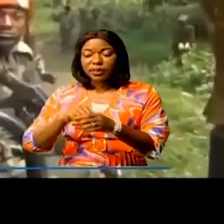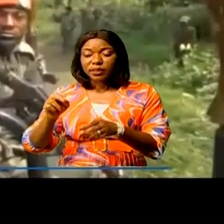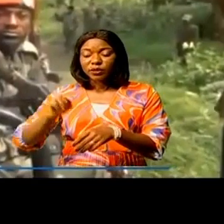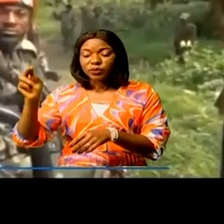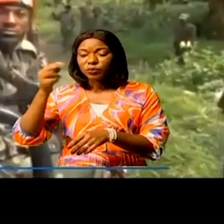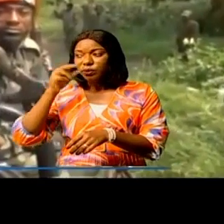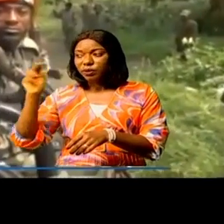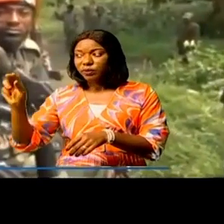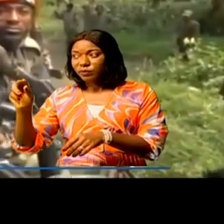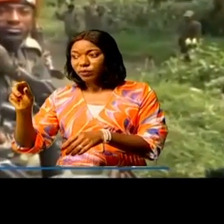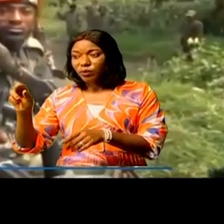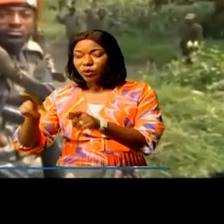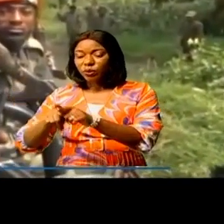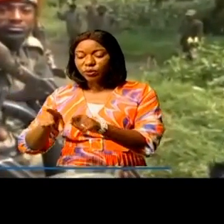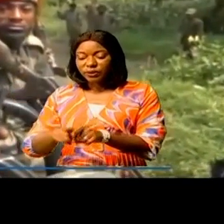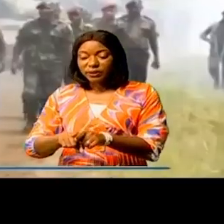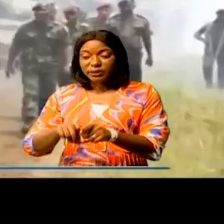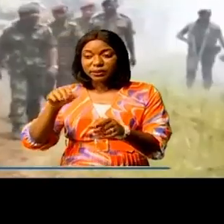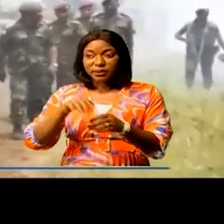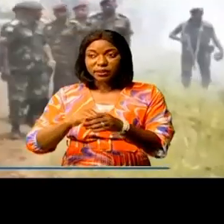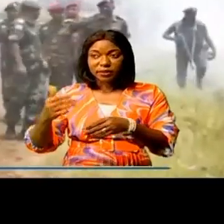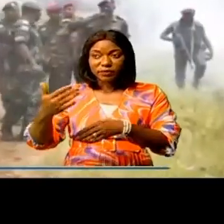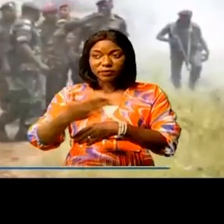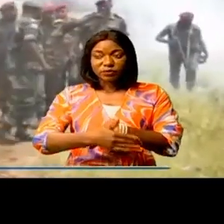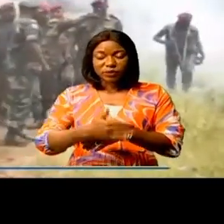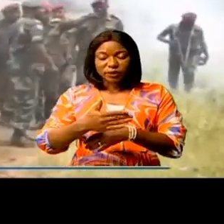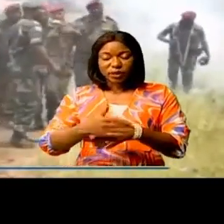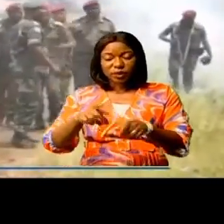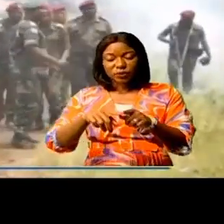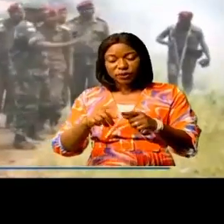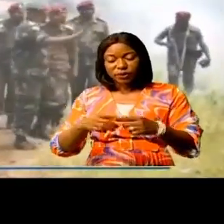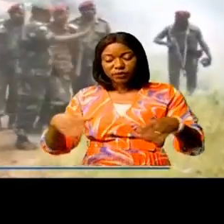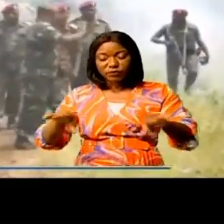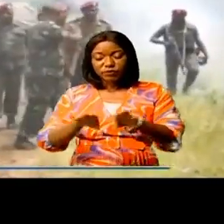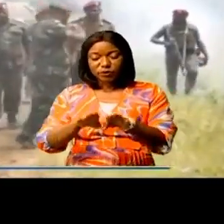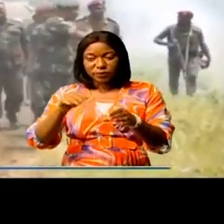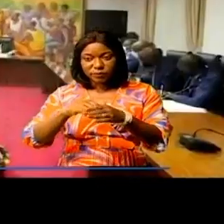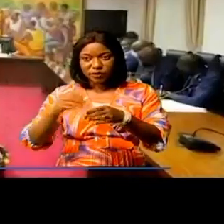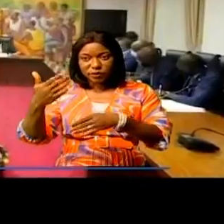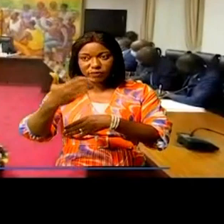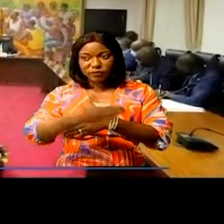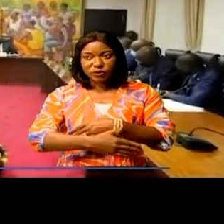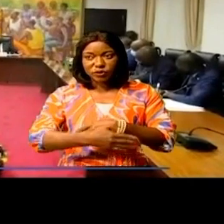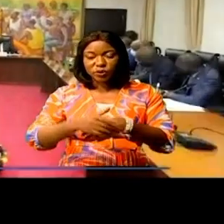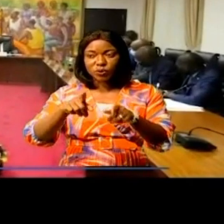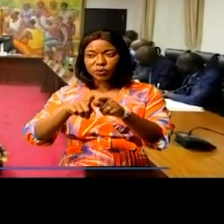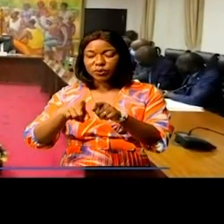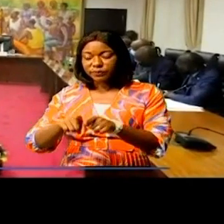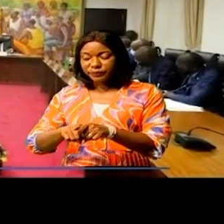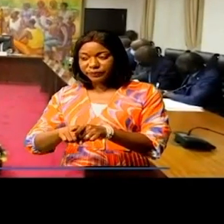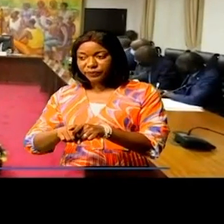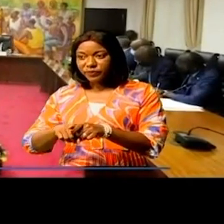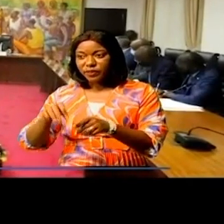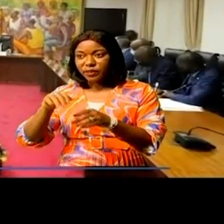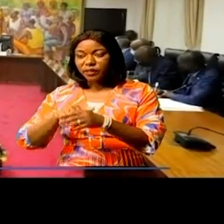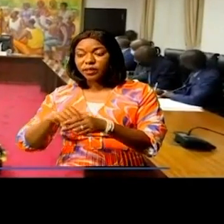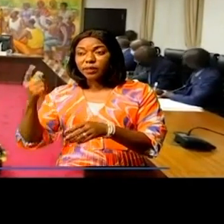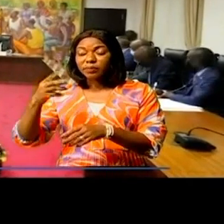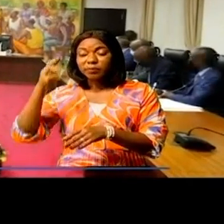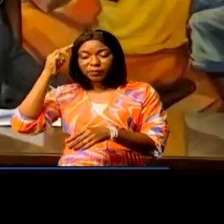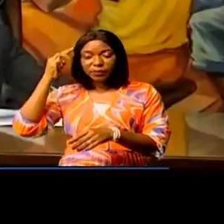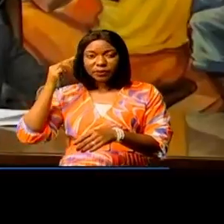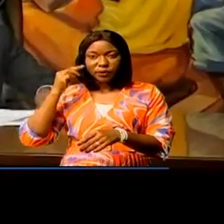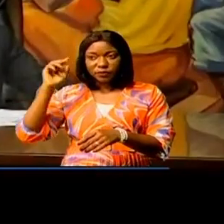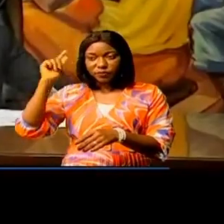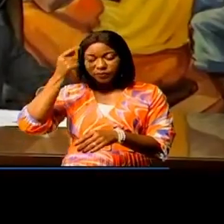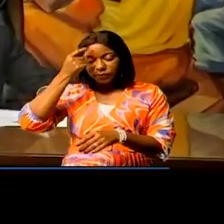Kivu. Fermeture de la frontière par ici, fermeture de la frontière par là. Très préoccupé, le Premier ministre et chef du gouvernement,